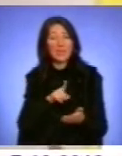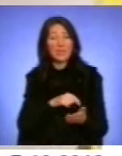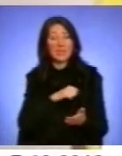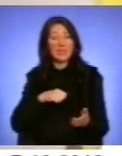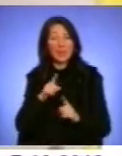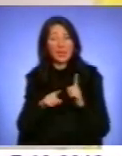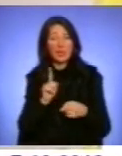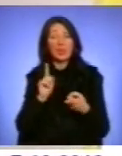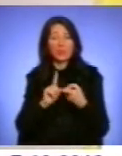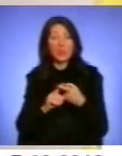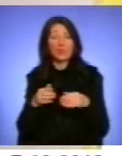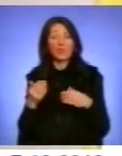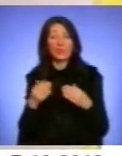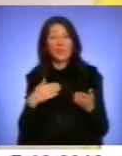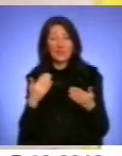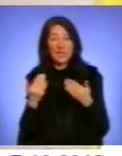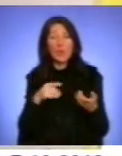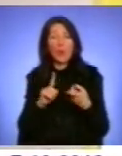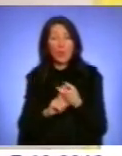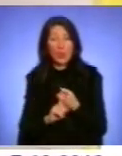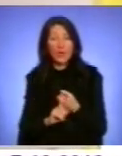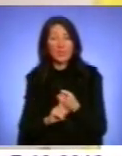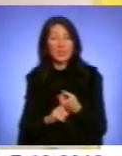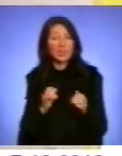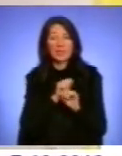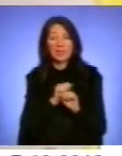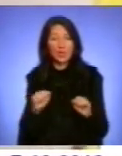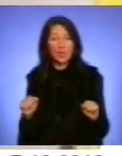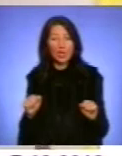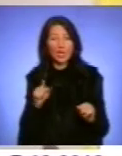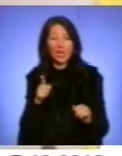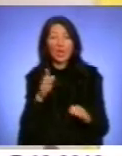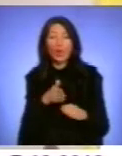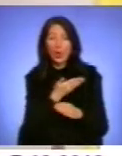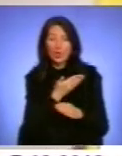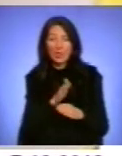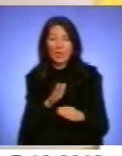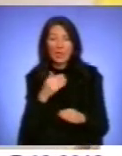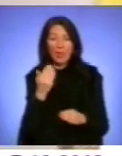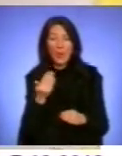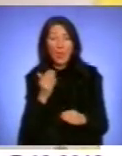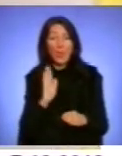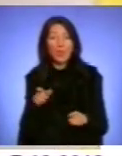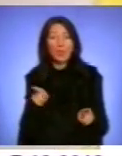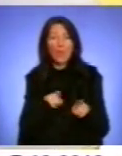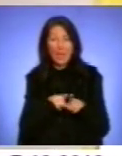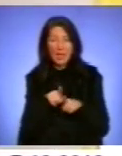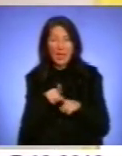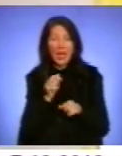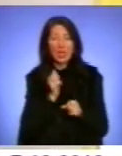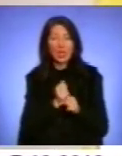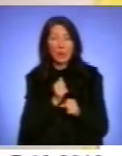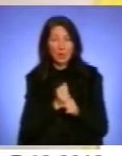вони взаємопов'язані і не можна їх розділити, то ми будемо паралельно